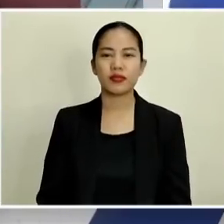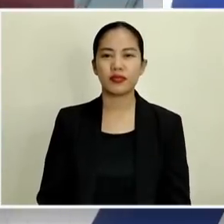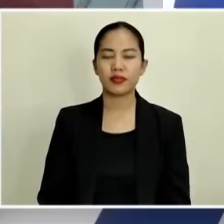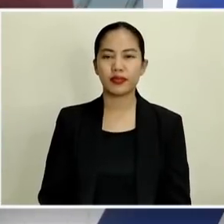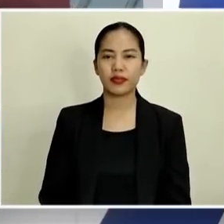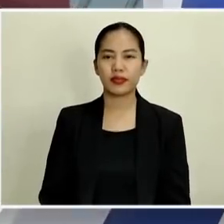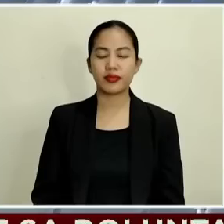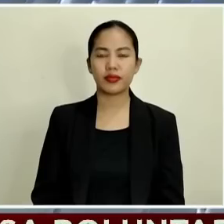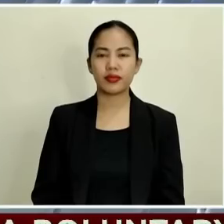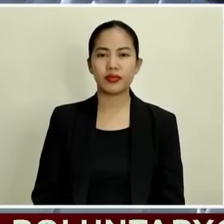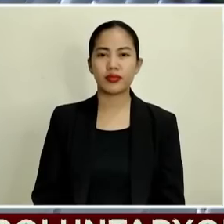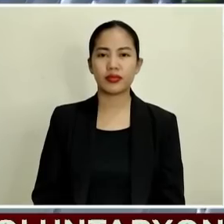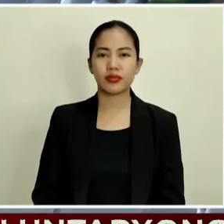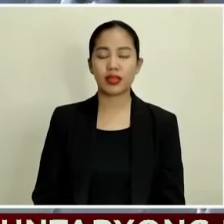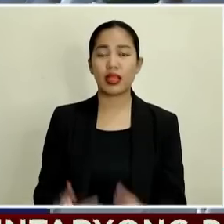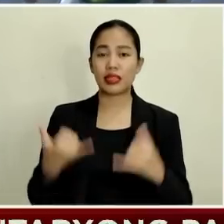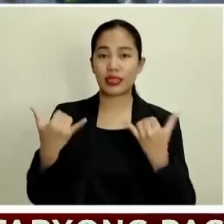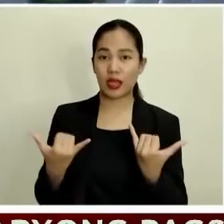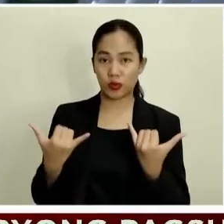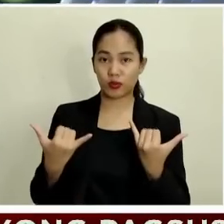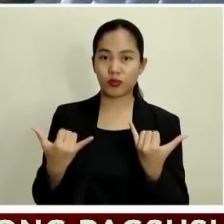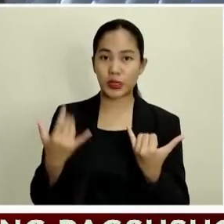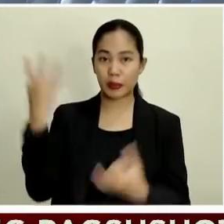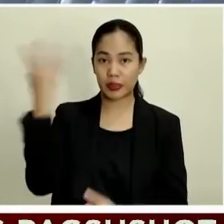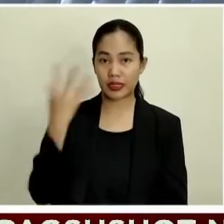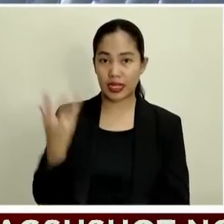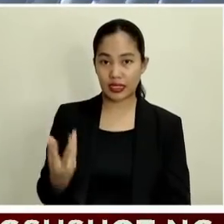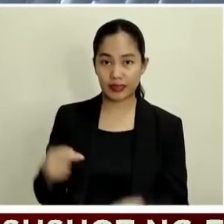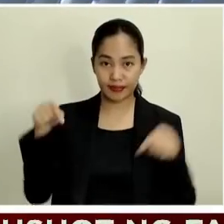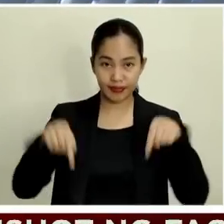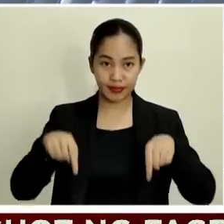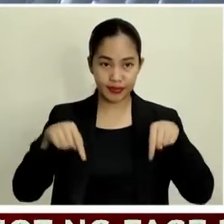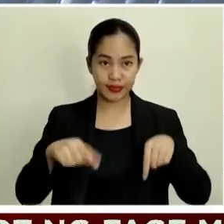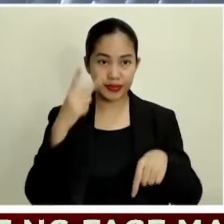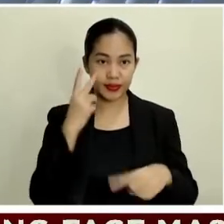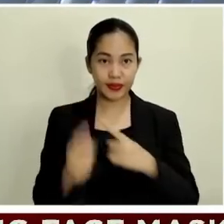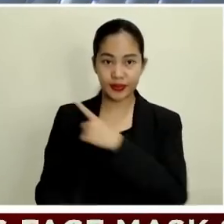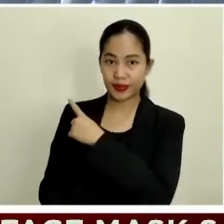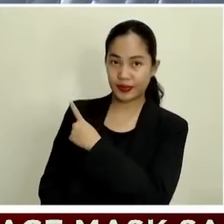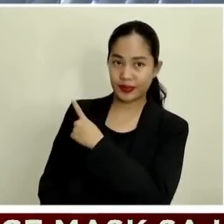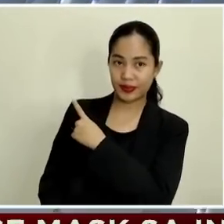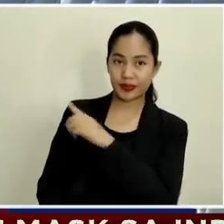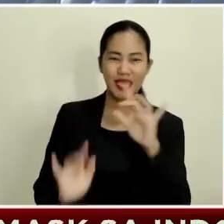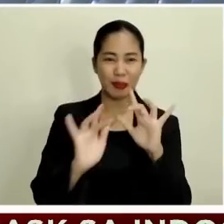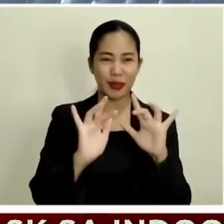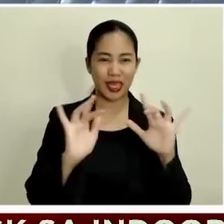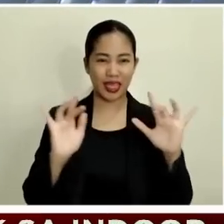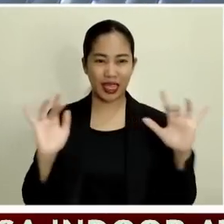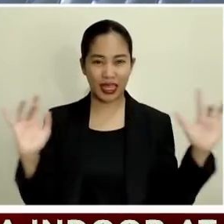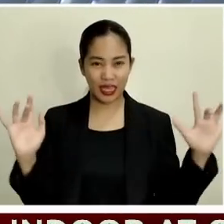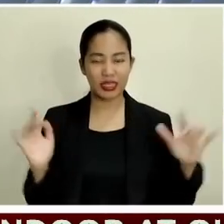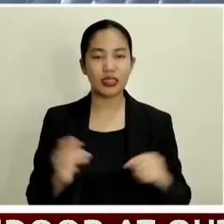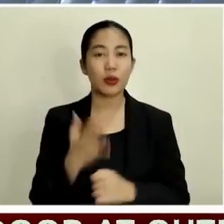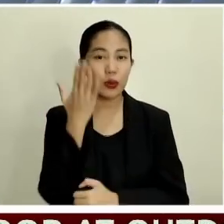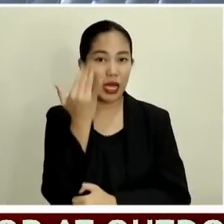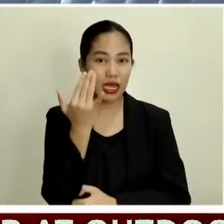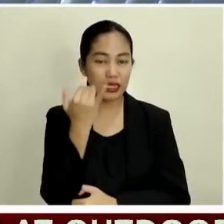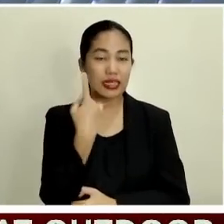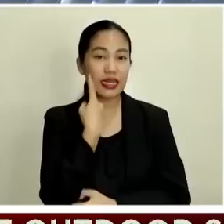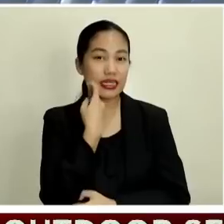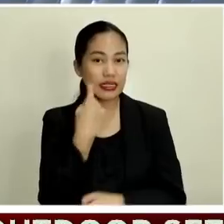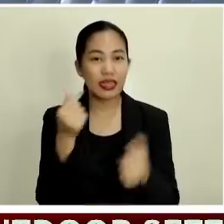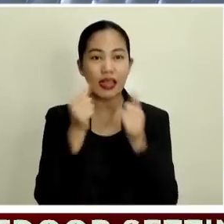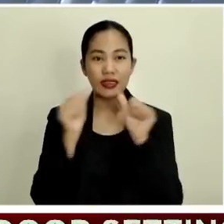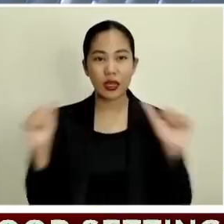Well, Karen, no, yung sitwasyon dito sa Batangas Port sa nakikita nyo nga sa ating likuran ay walang katao-tao dito kasi kanina nung in-announce na kanselado